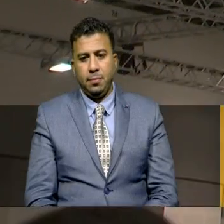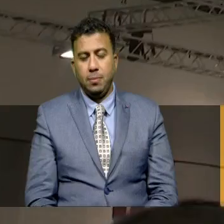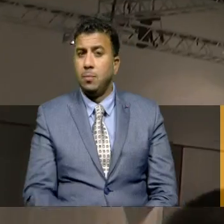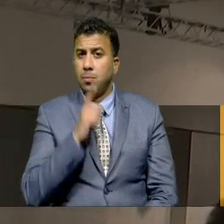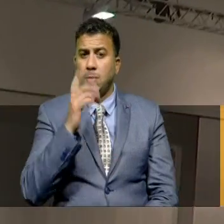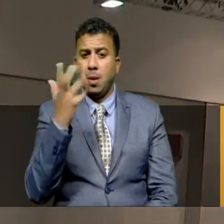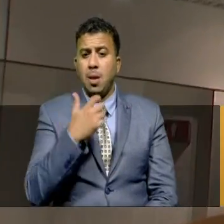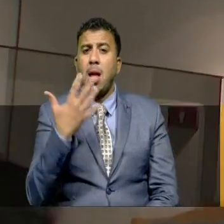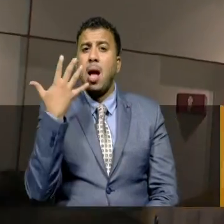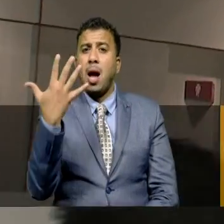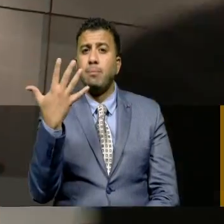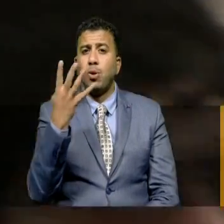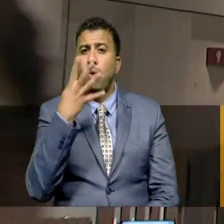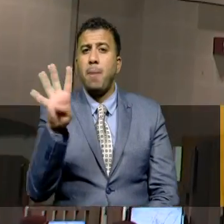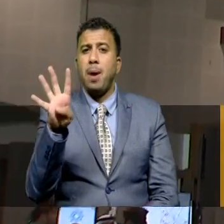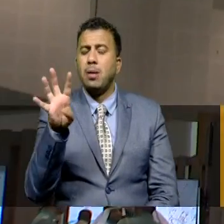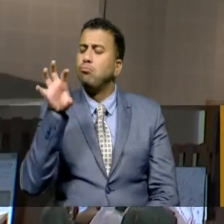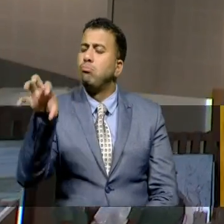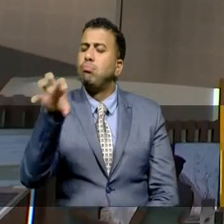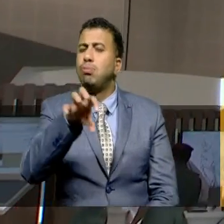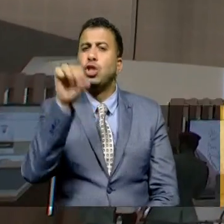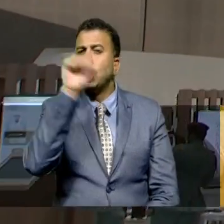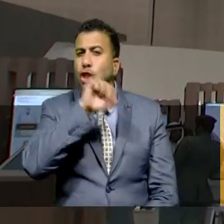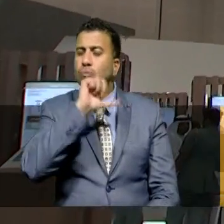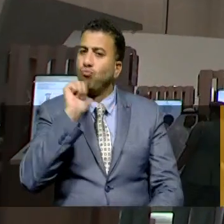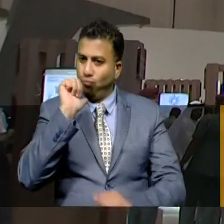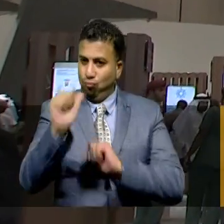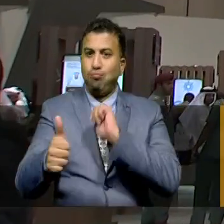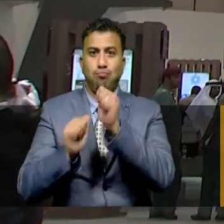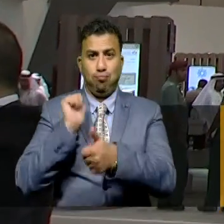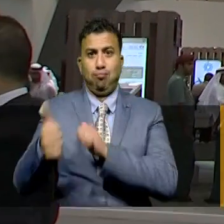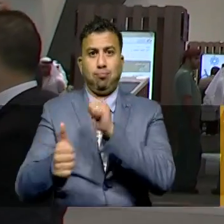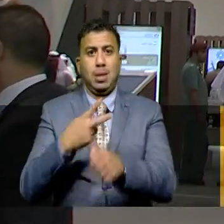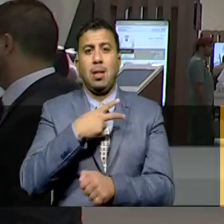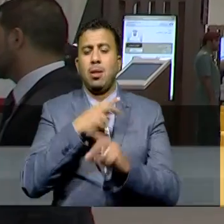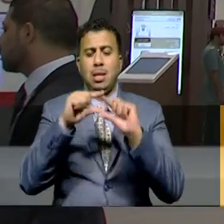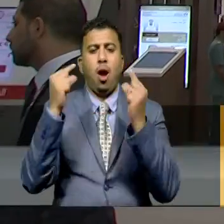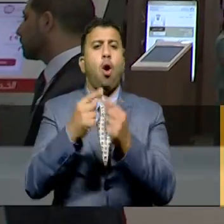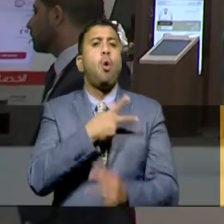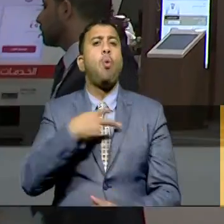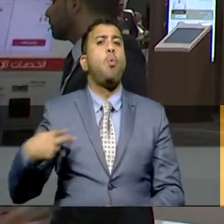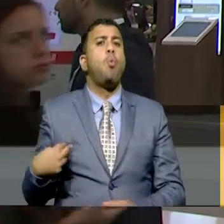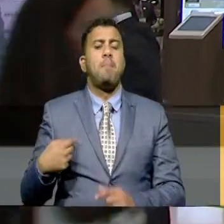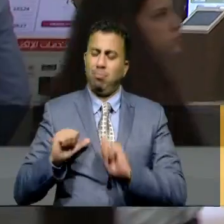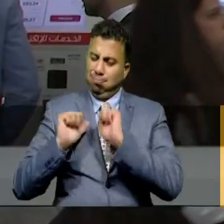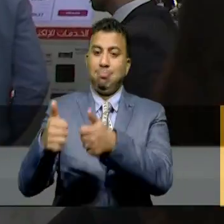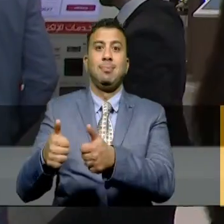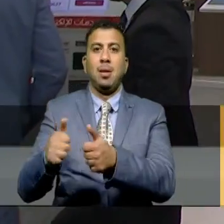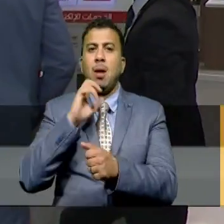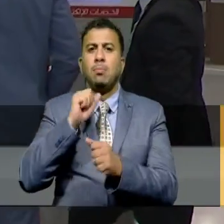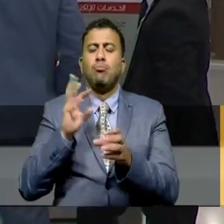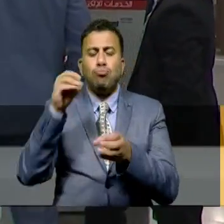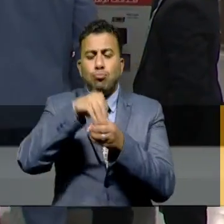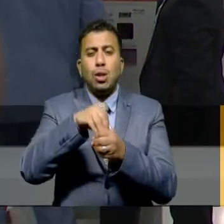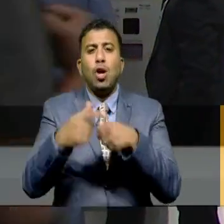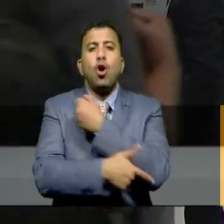أكثر من 45 جهة من إمارة الشارقة بقيادة دائرة الحكومة الإلكترونية اجتمعوا في معرض